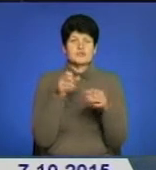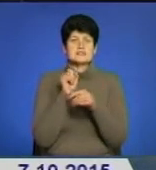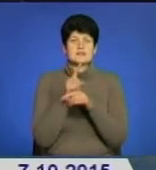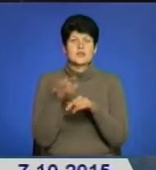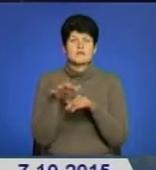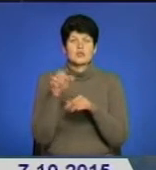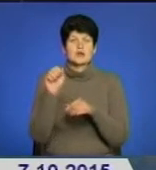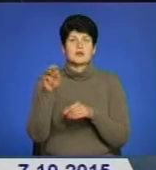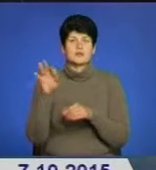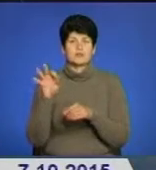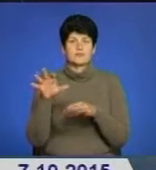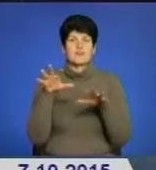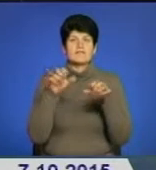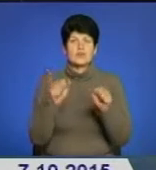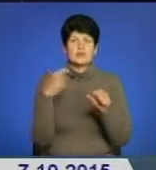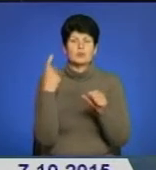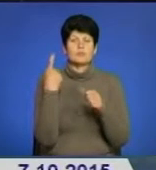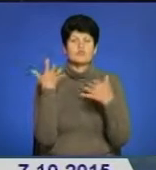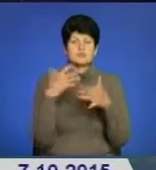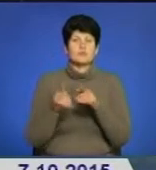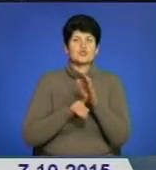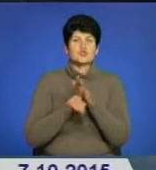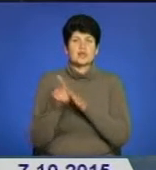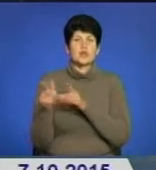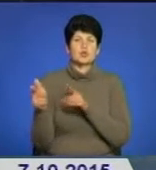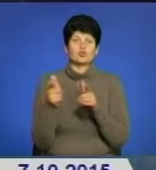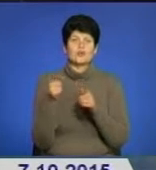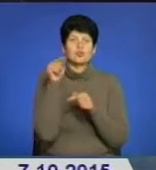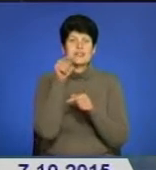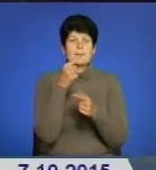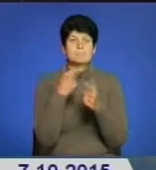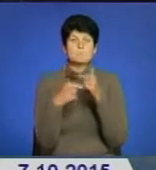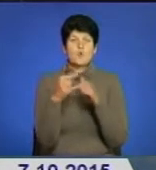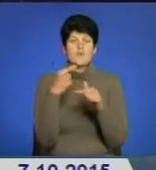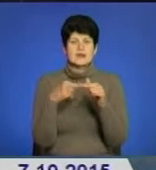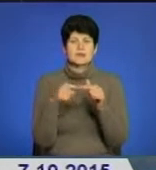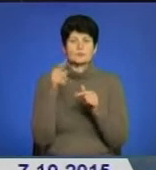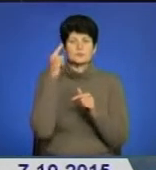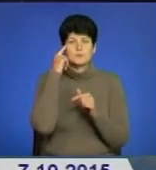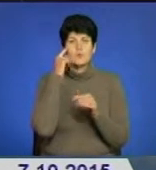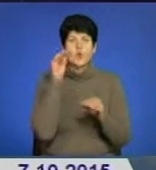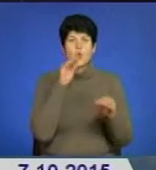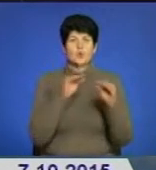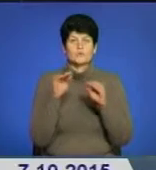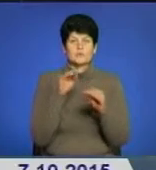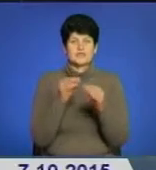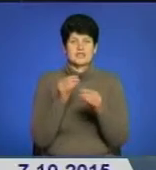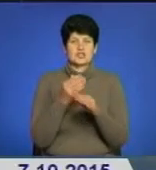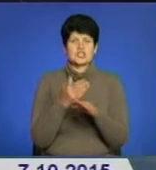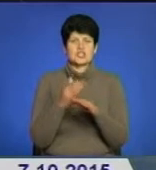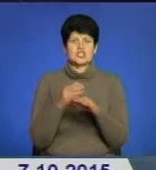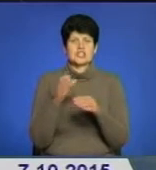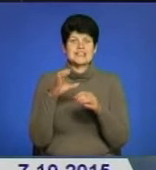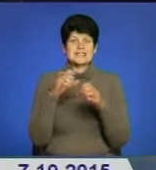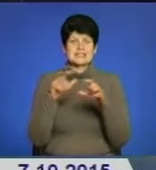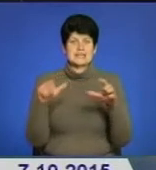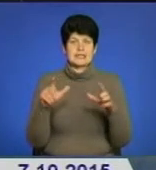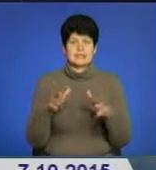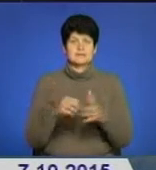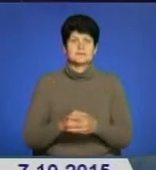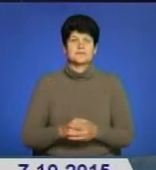АТО. Влада області вже починає готуватися до їх повернення, а тому дбає про укомплектування частини. Деталі у сюжеті